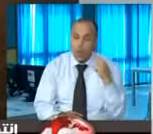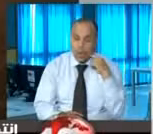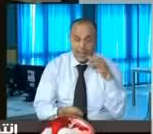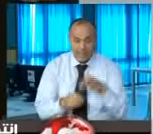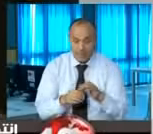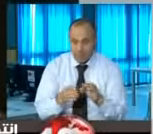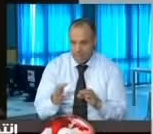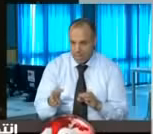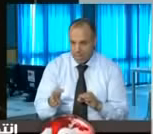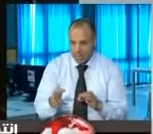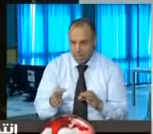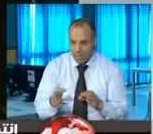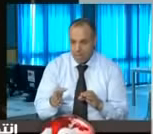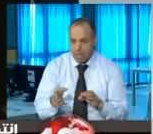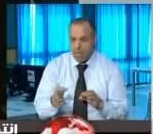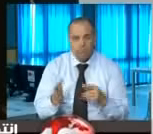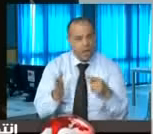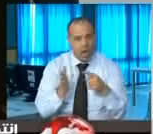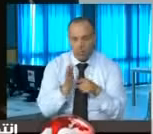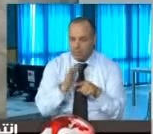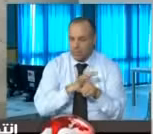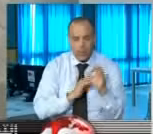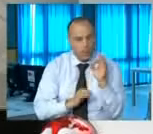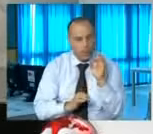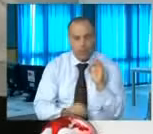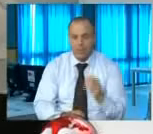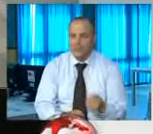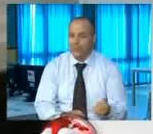الانتخابات لم تشهد تجاوزات كبرى.